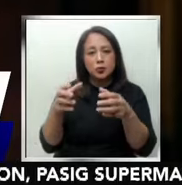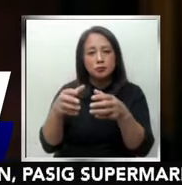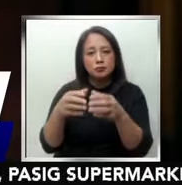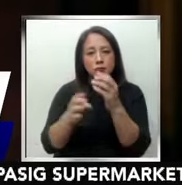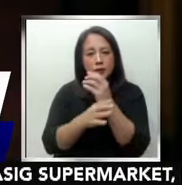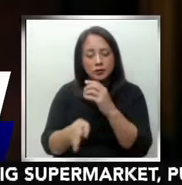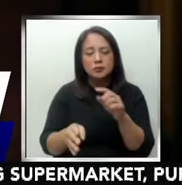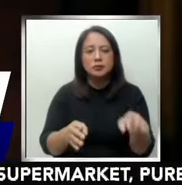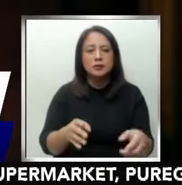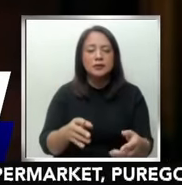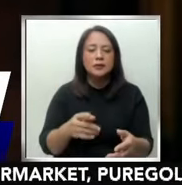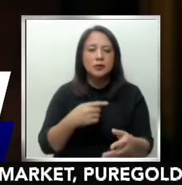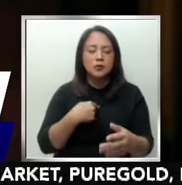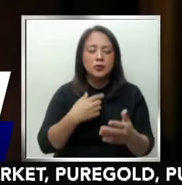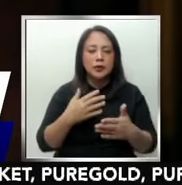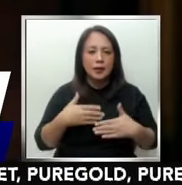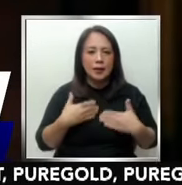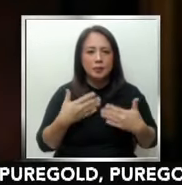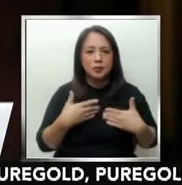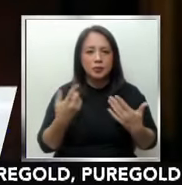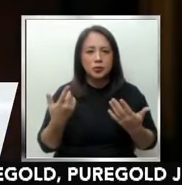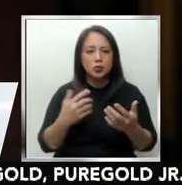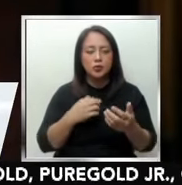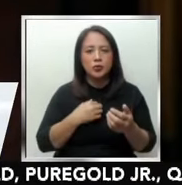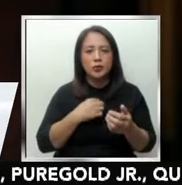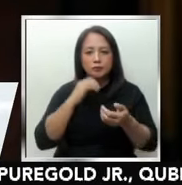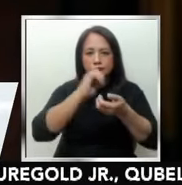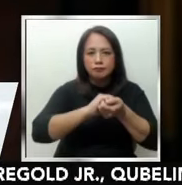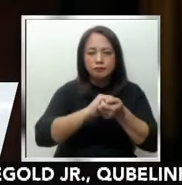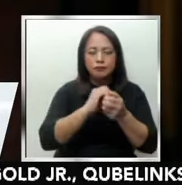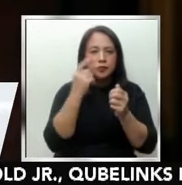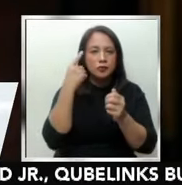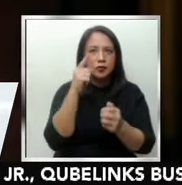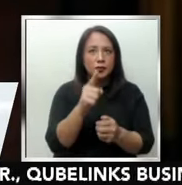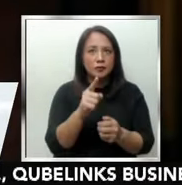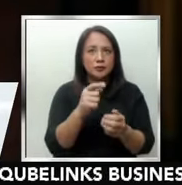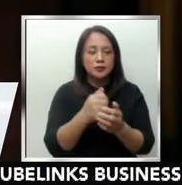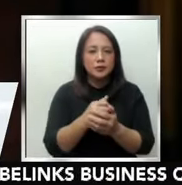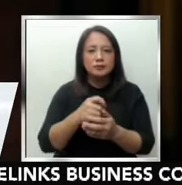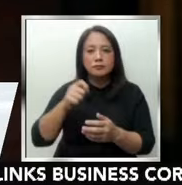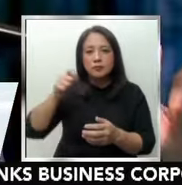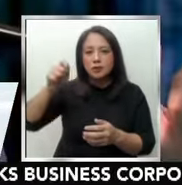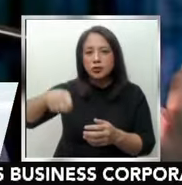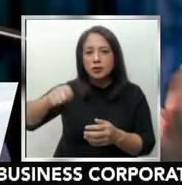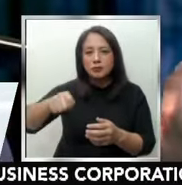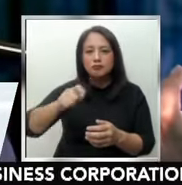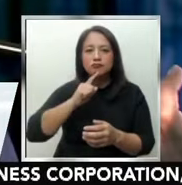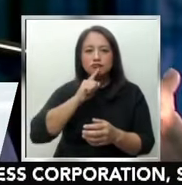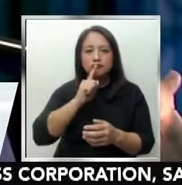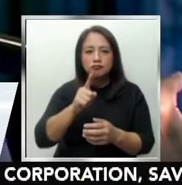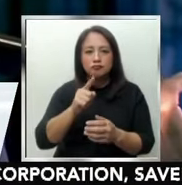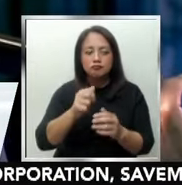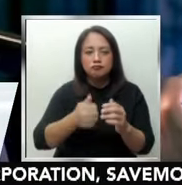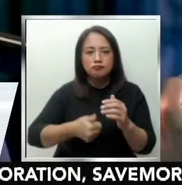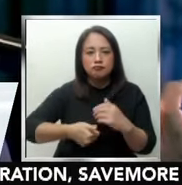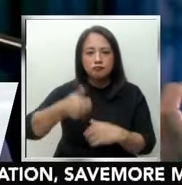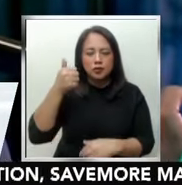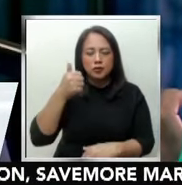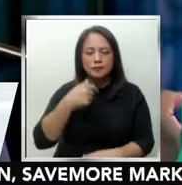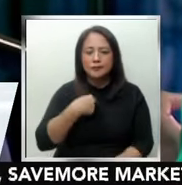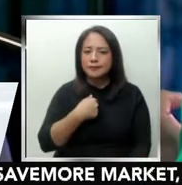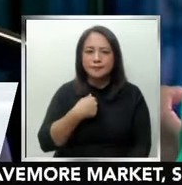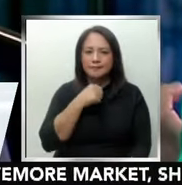one for him and we pray that justice will be Served we condemn the Ano po eh the